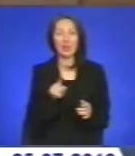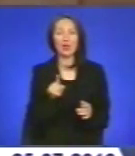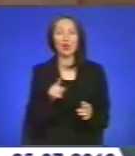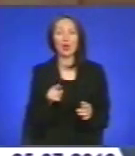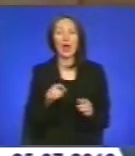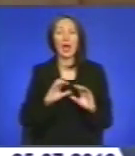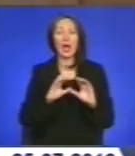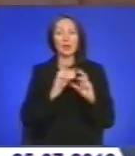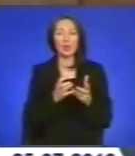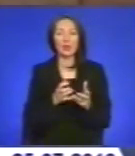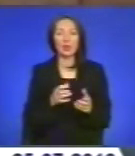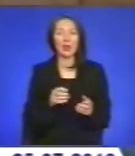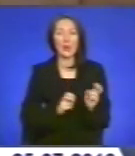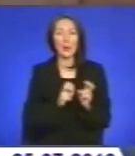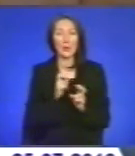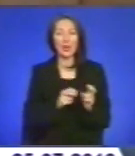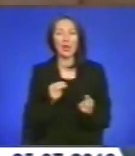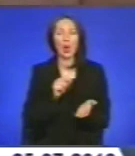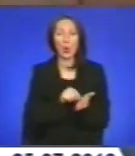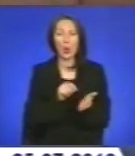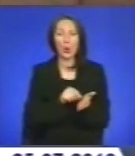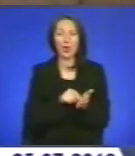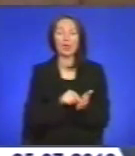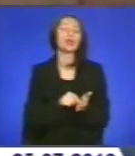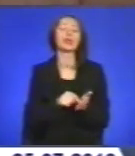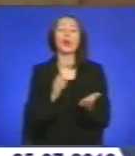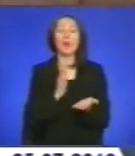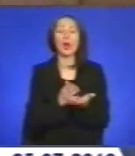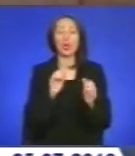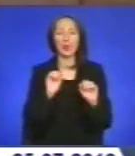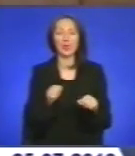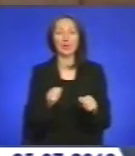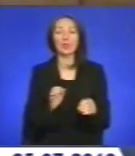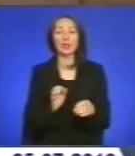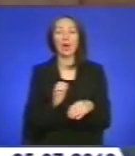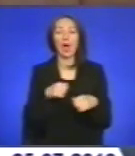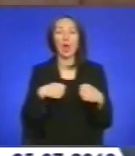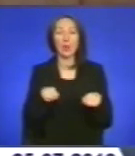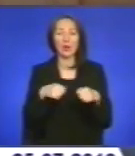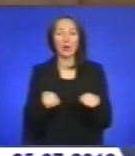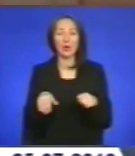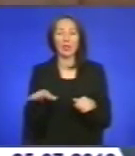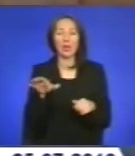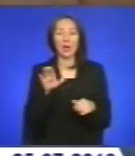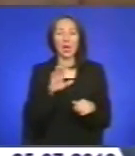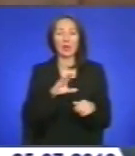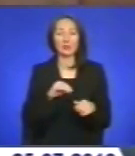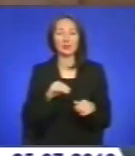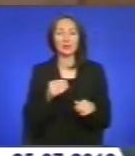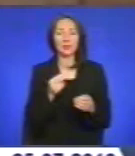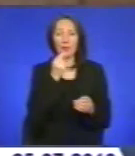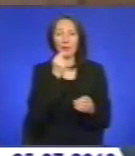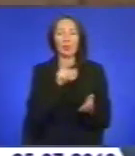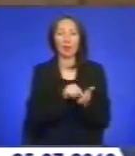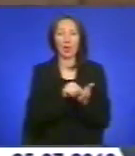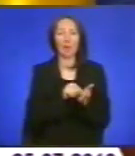європейських країн, сприяє розширенню географії експорту. Цього року Україна має всі шанси увійти до десятки світових лідерів з